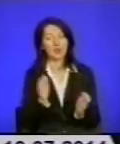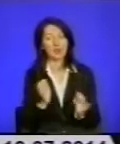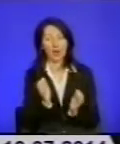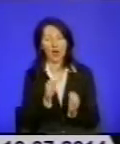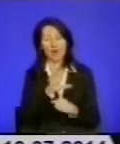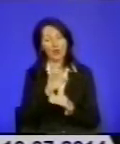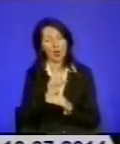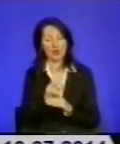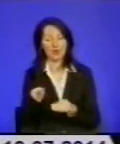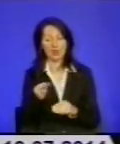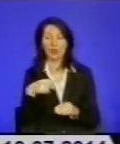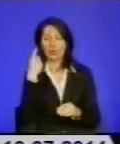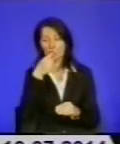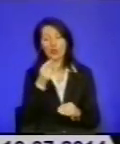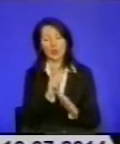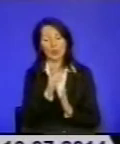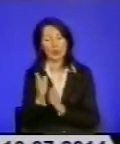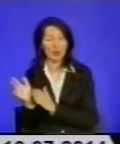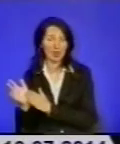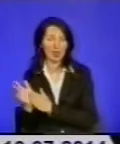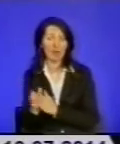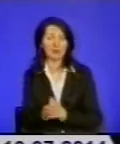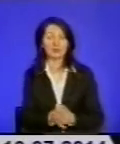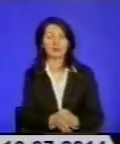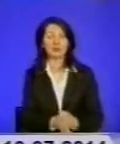особистої бібліотеки Степана Сипеляка.